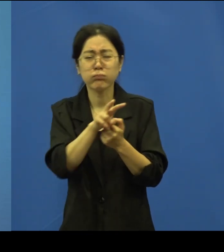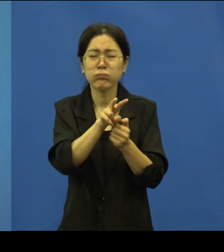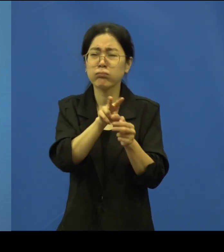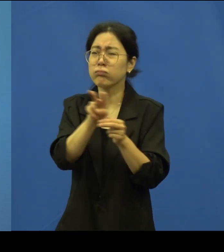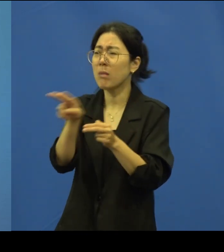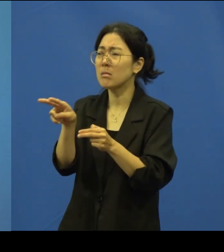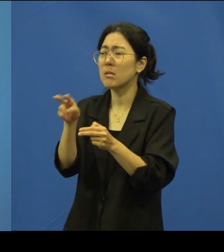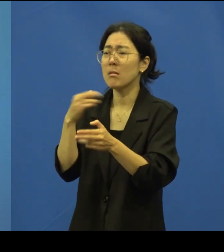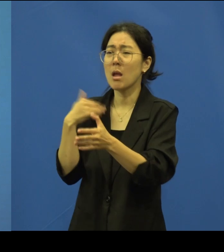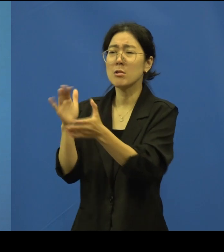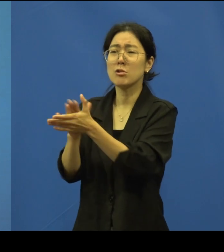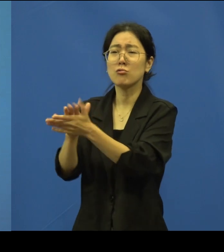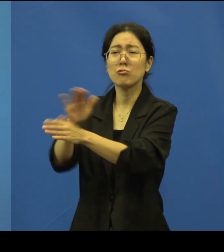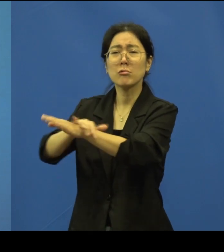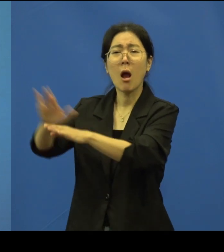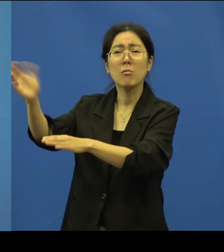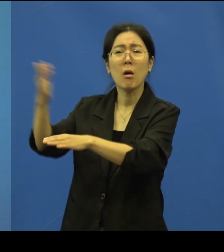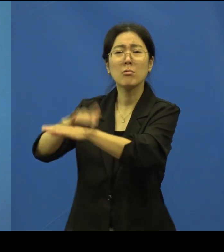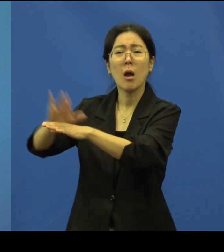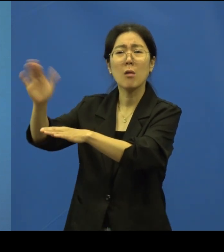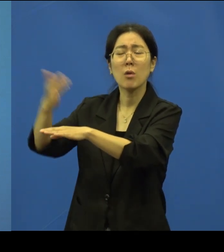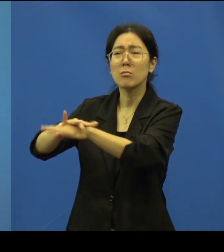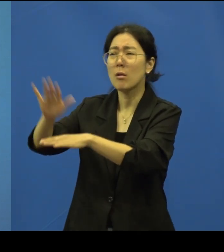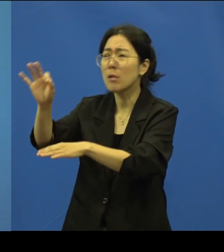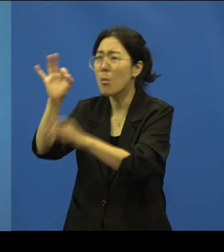자녀, 어떻게 그 삶이 똑같을 수가 있겠어요?